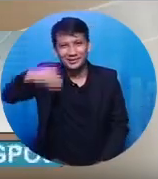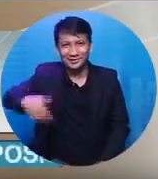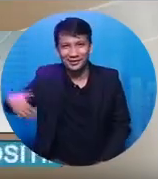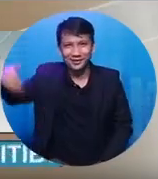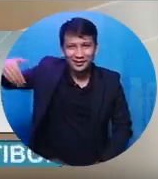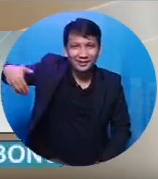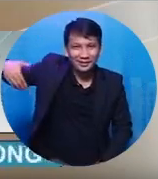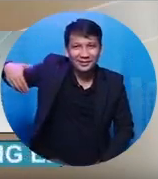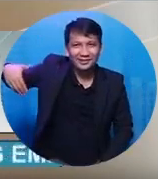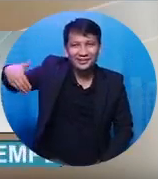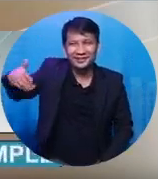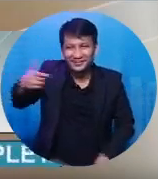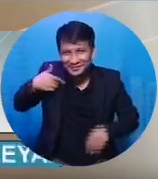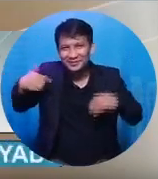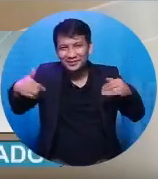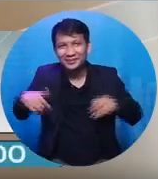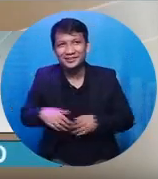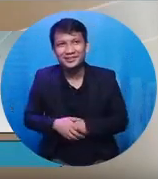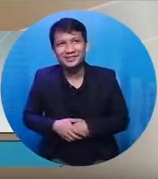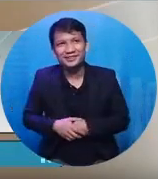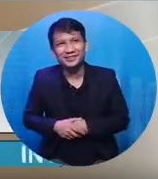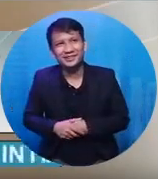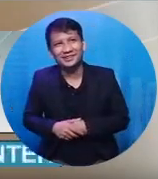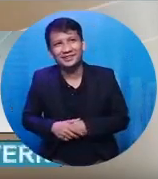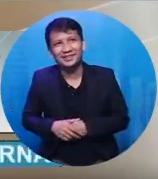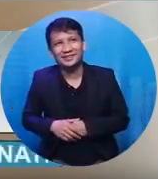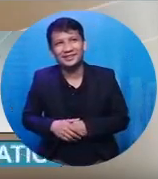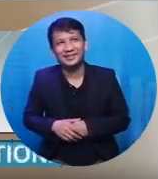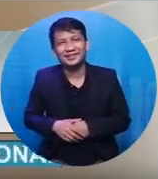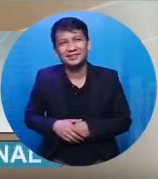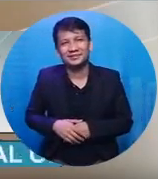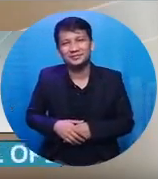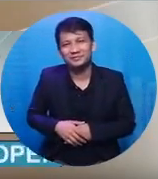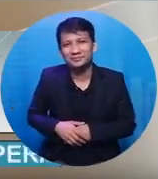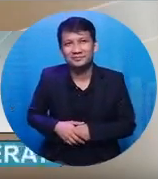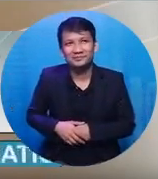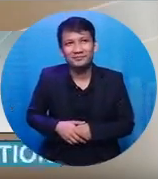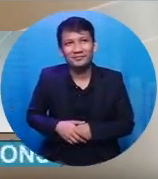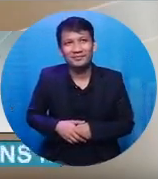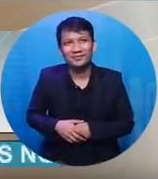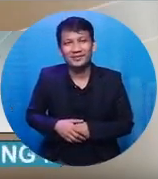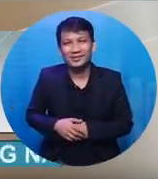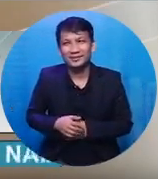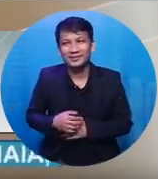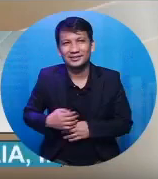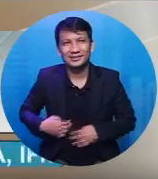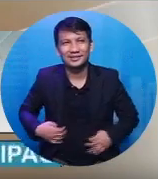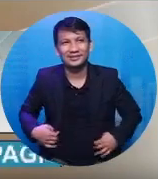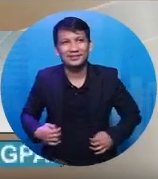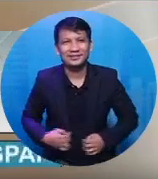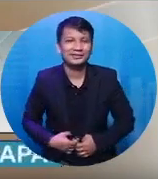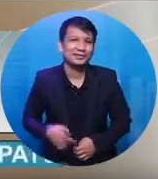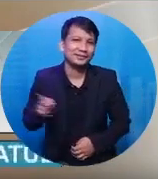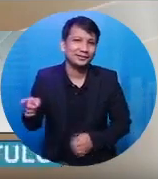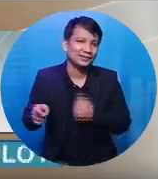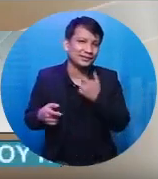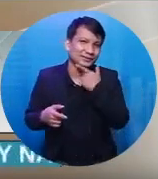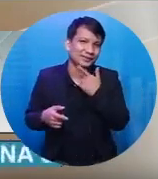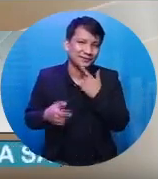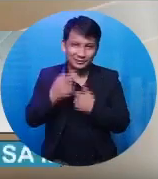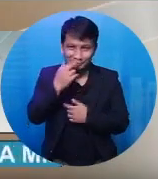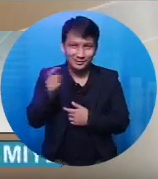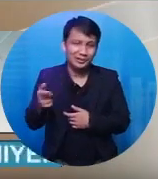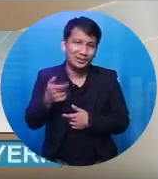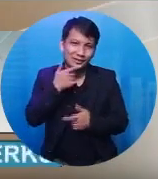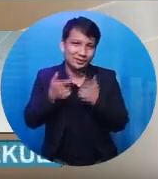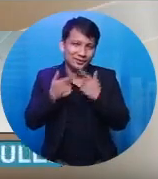akbay-akbay na kayo. Pareng Dagol. Anyway. Gusto ko lang mapatawa si ma'am, kaya lang talagang galit na galit si madam, ayaw